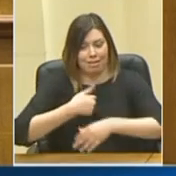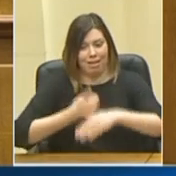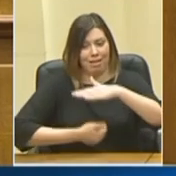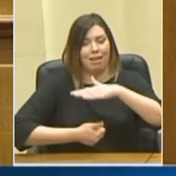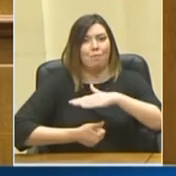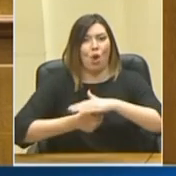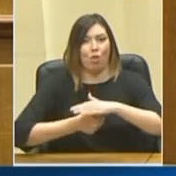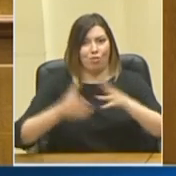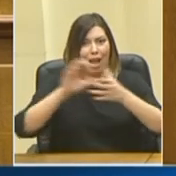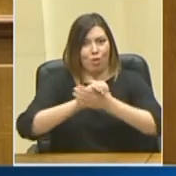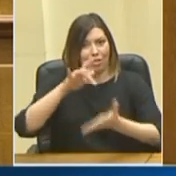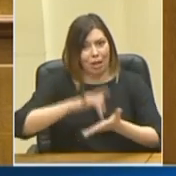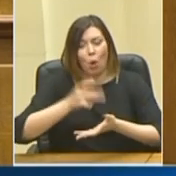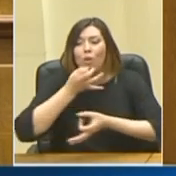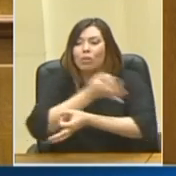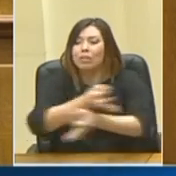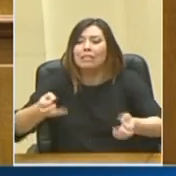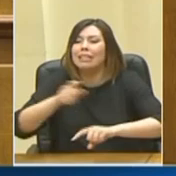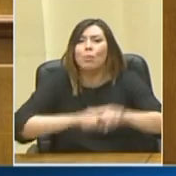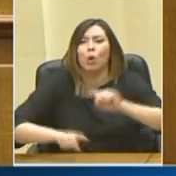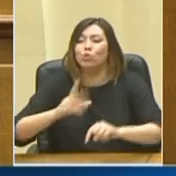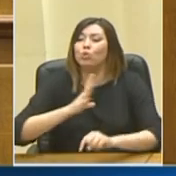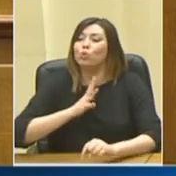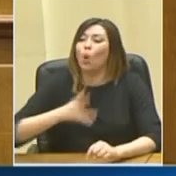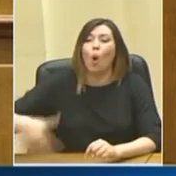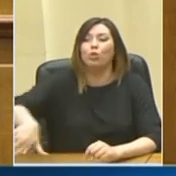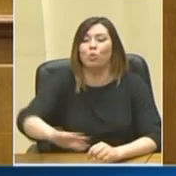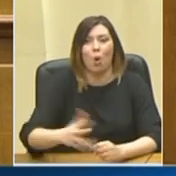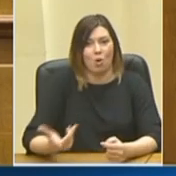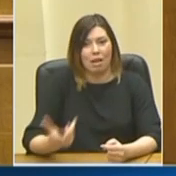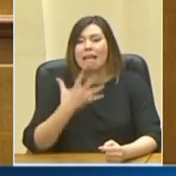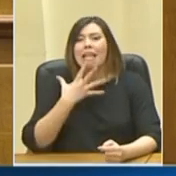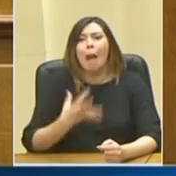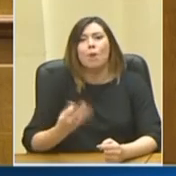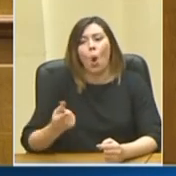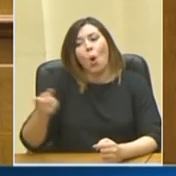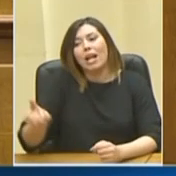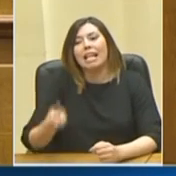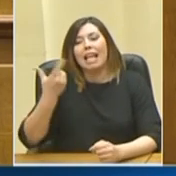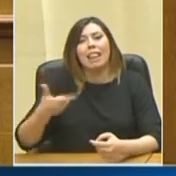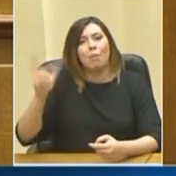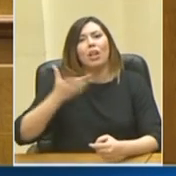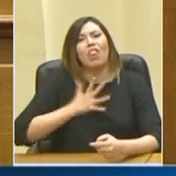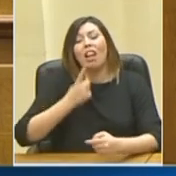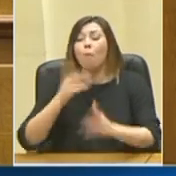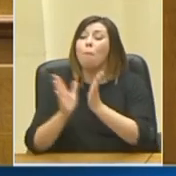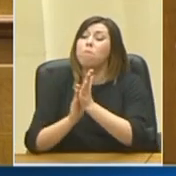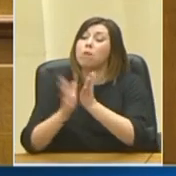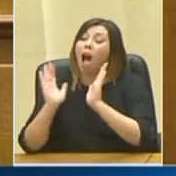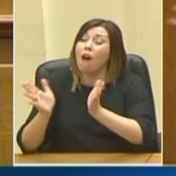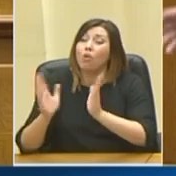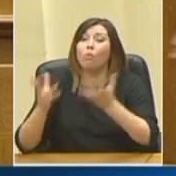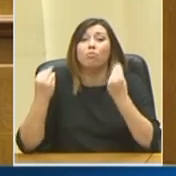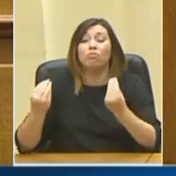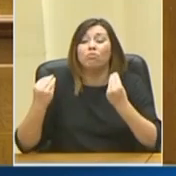κάνω για την κοινωνία. Γιατί δυσανασχετούν, γιατί η Νέα Δημοκρατία θέλει να πω μπράβο, προχωράτε, ράφτε